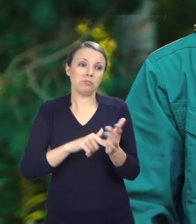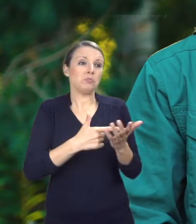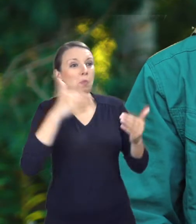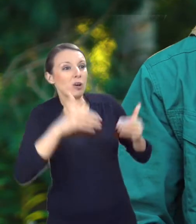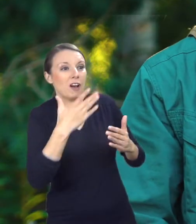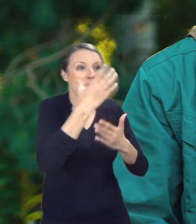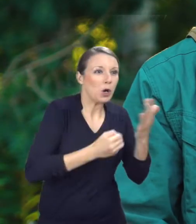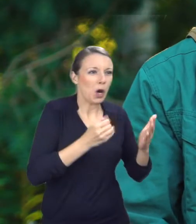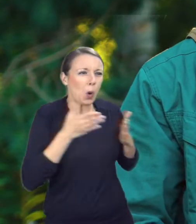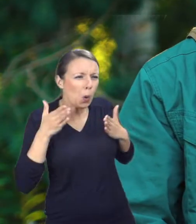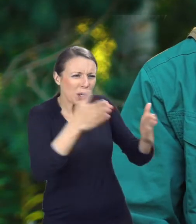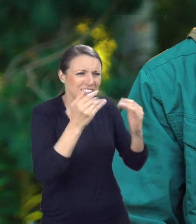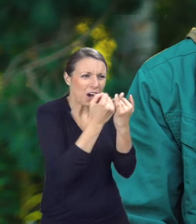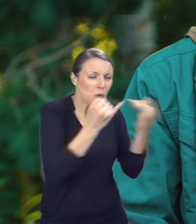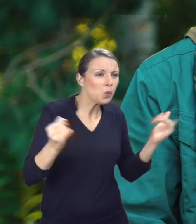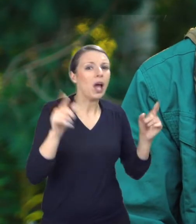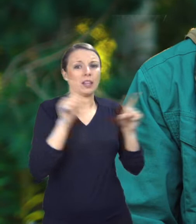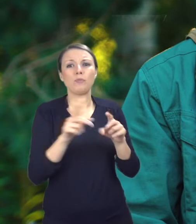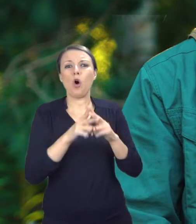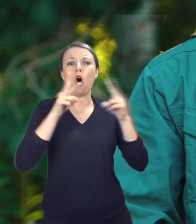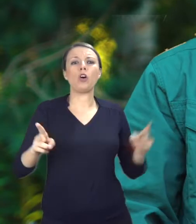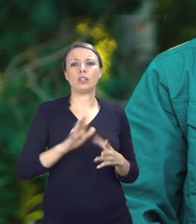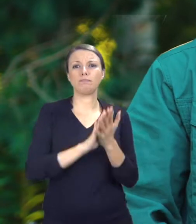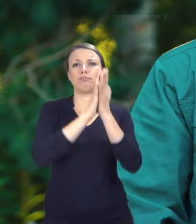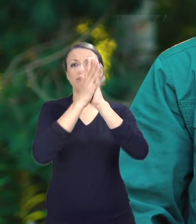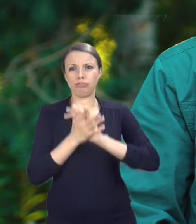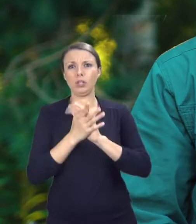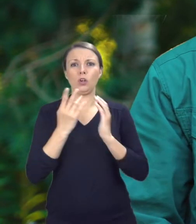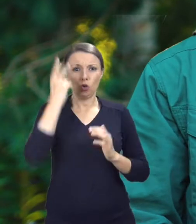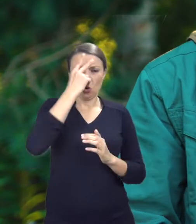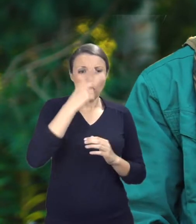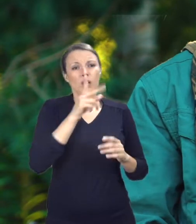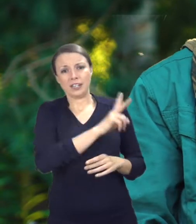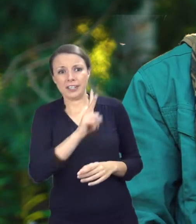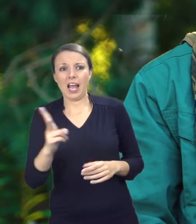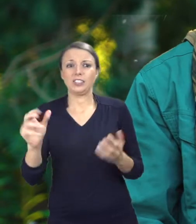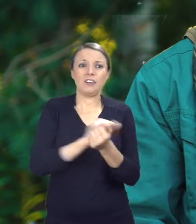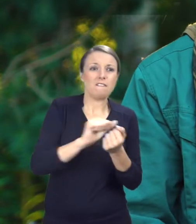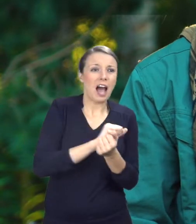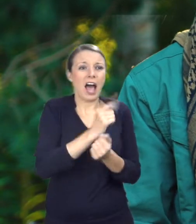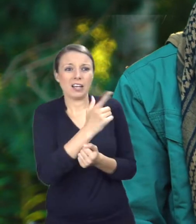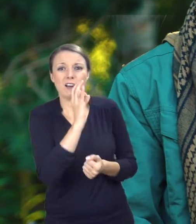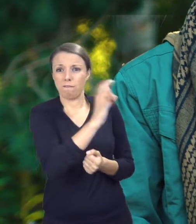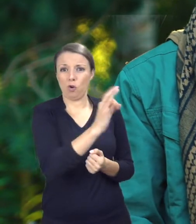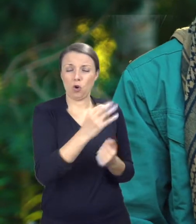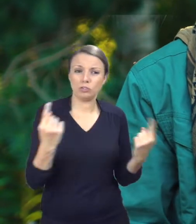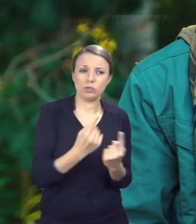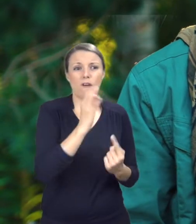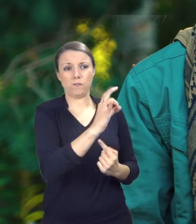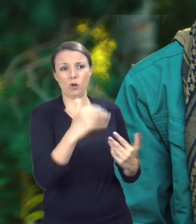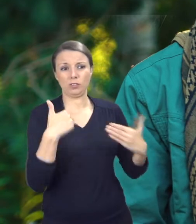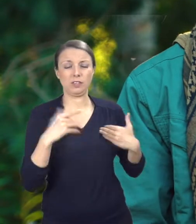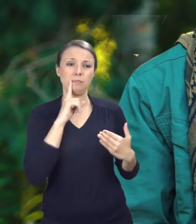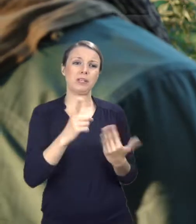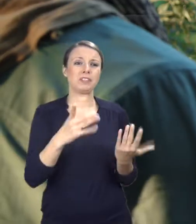był czas przemian ustrojowych, każdy walczył chyba o swoje miejsce gdzieś tam w stadzie, w kolejce, więc tych awantur miejskich